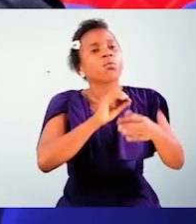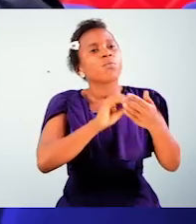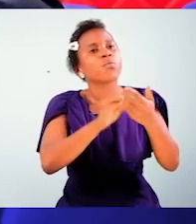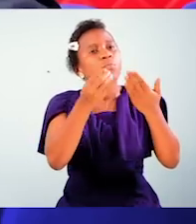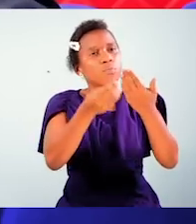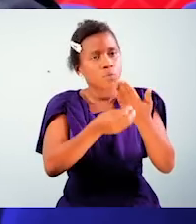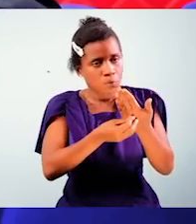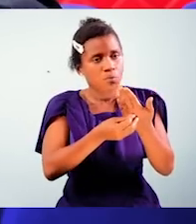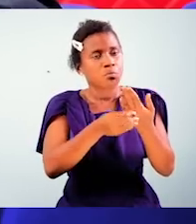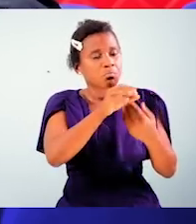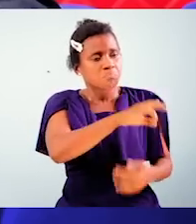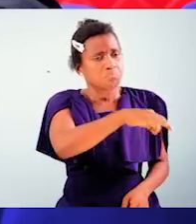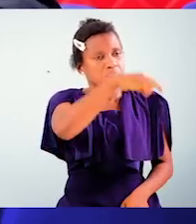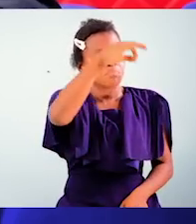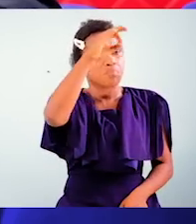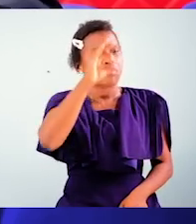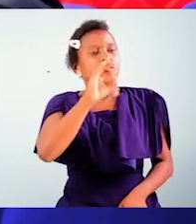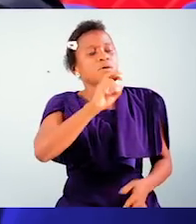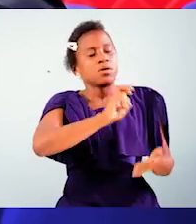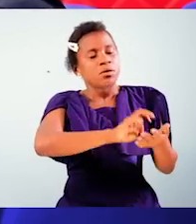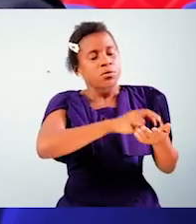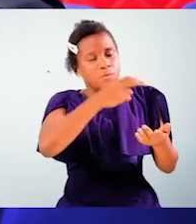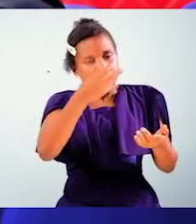akawa ameteuliwa na wakati gani anaweza akawa